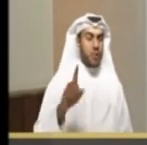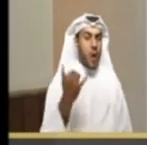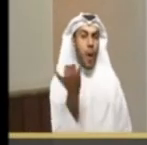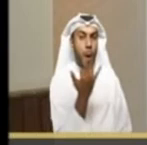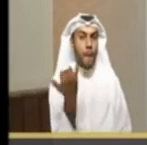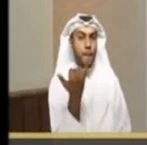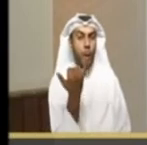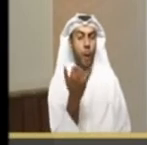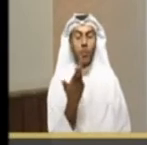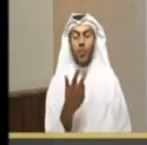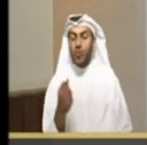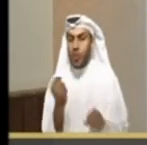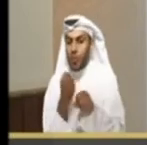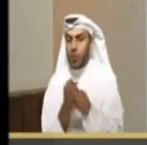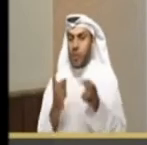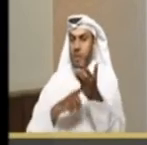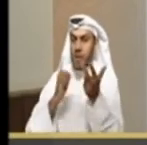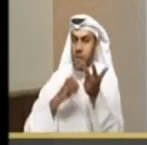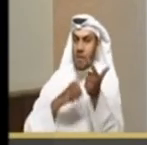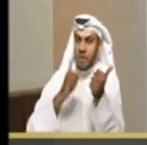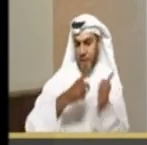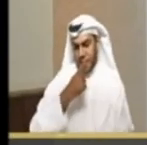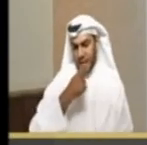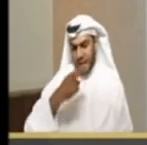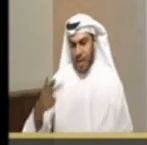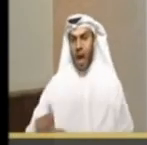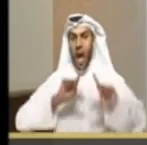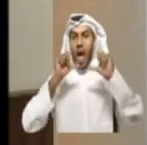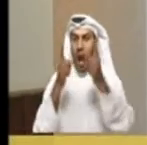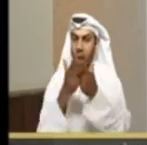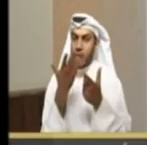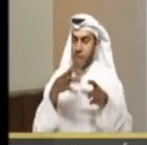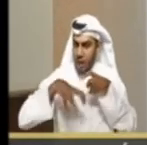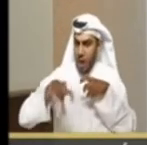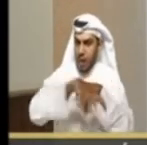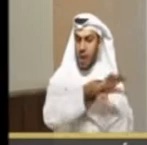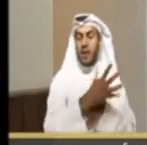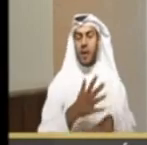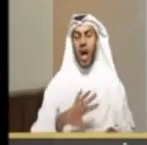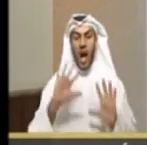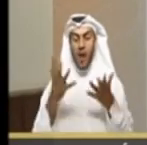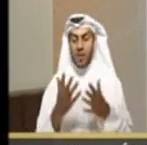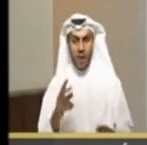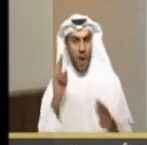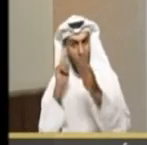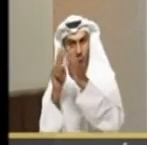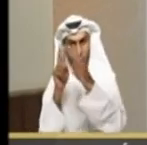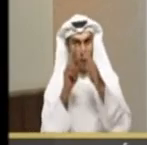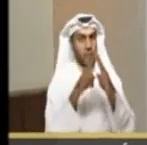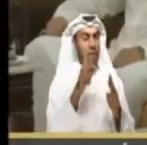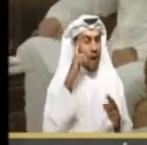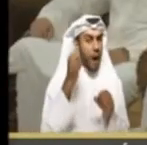مهامهم الأساسية في البعثة، سواء كان اللجان واللجان الفرعية، حتى يتعرفوا على بعضهم على